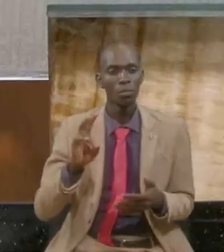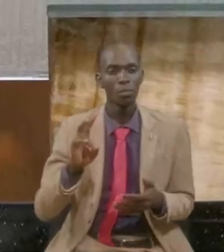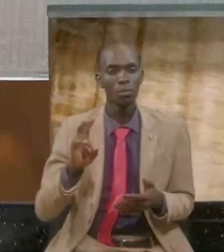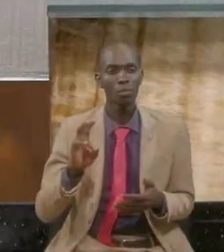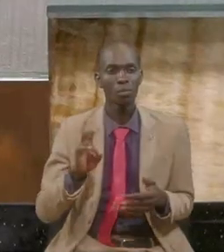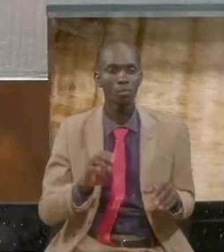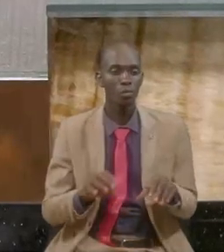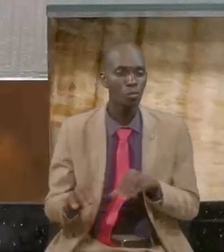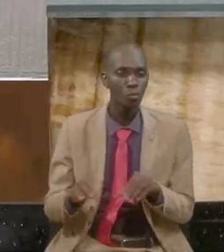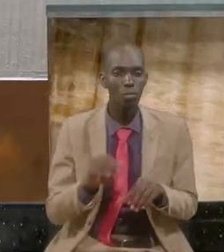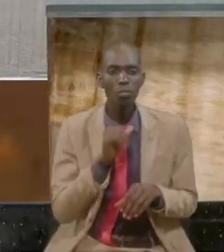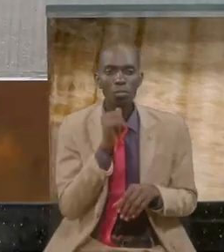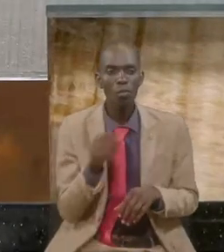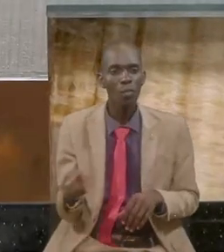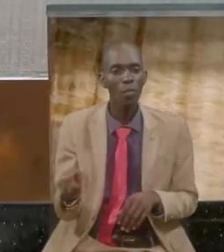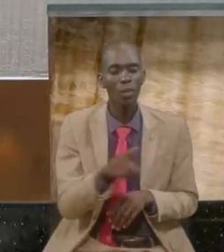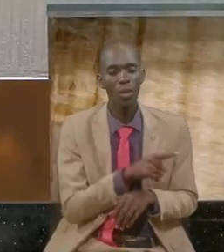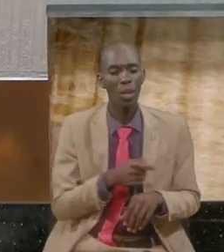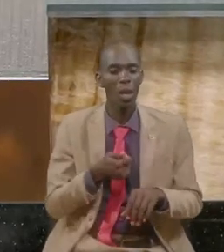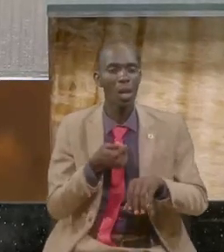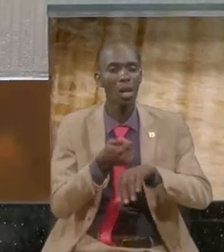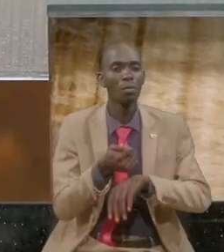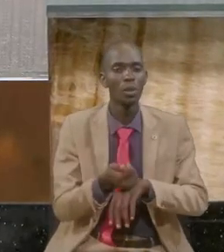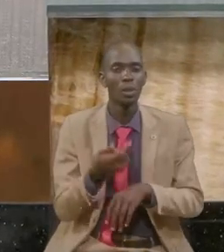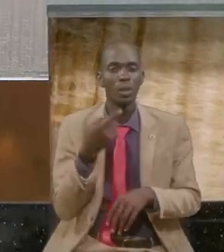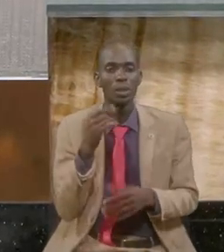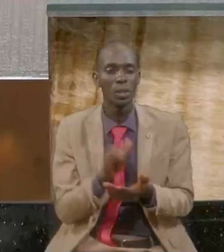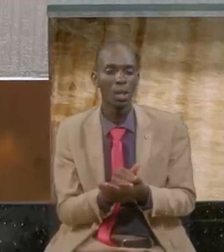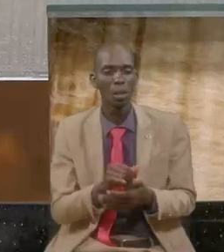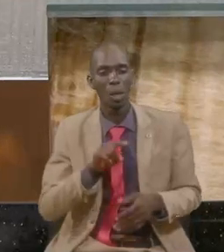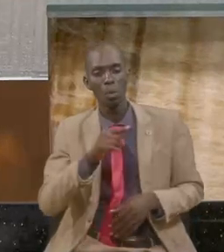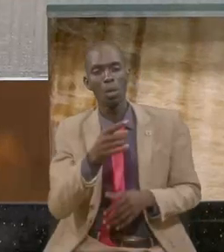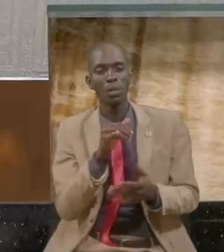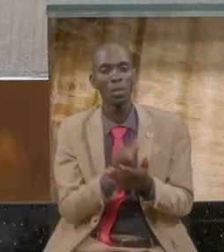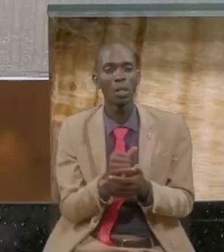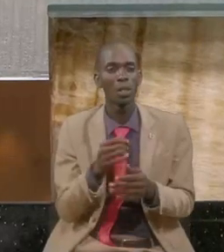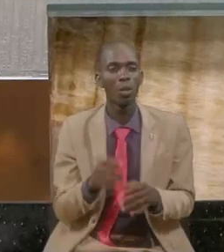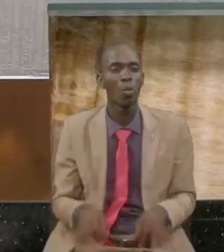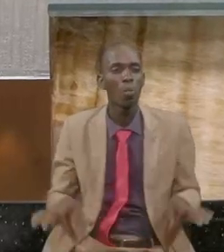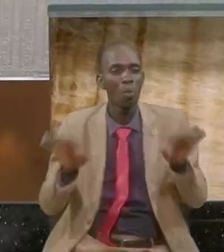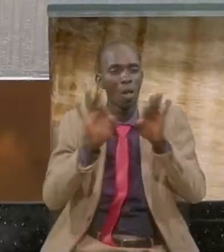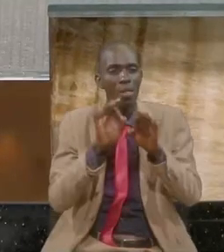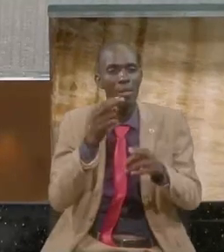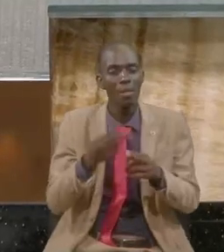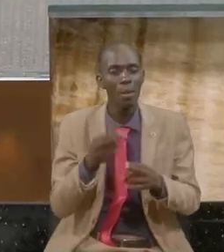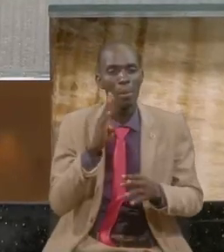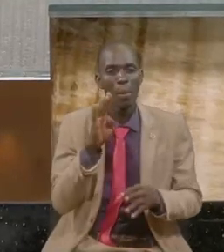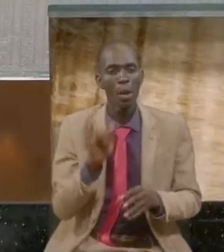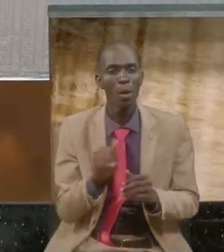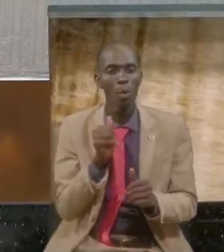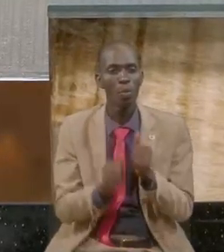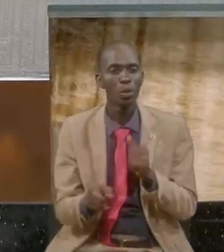Ne sont-ce pas eux qui outragent le beau nom que vous portez?